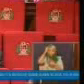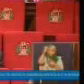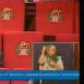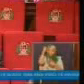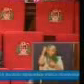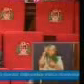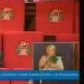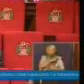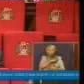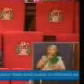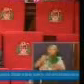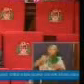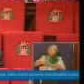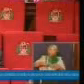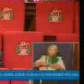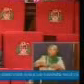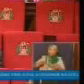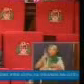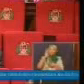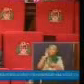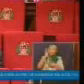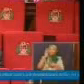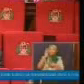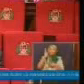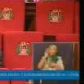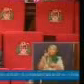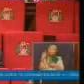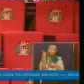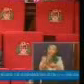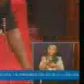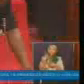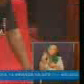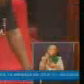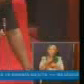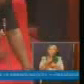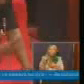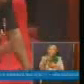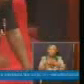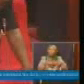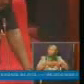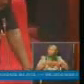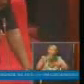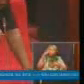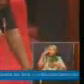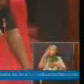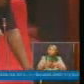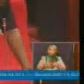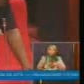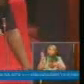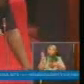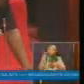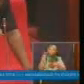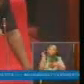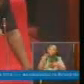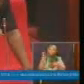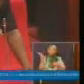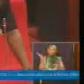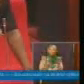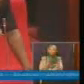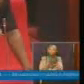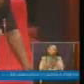alivyohutubia taifa kwa unyenyekevu mkubwa, akiwaomba wasiende kwenye hatua hiyo, na wenyewe wakaenda wakakutana na Mheshimiwa